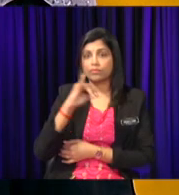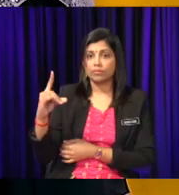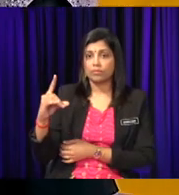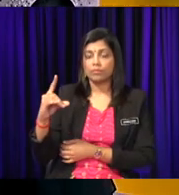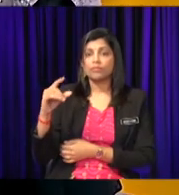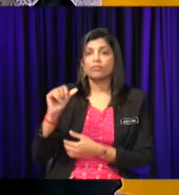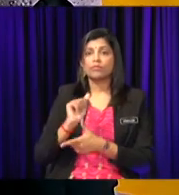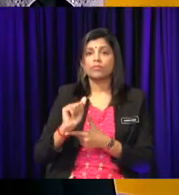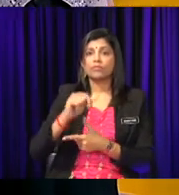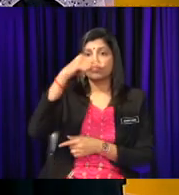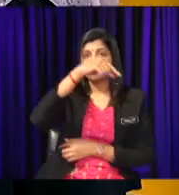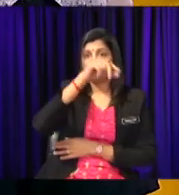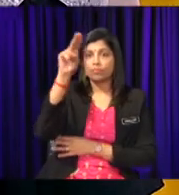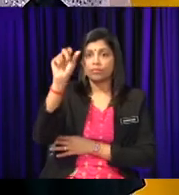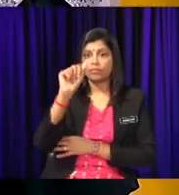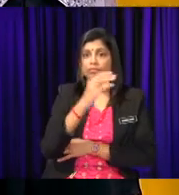juga